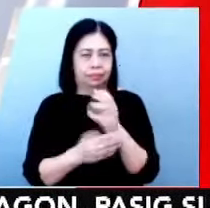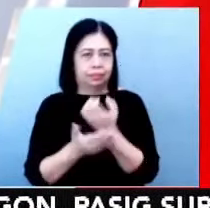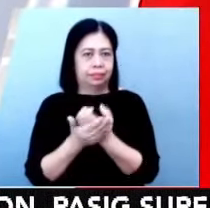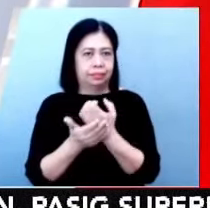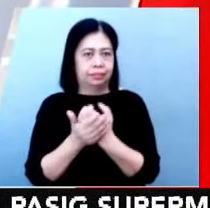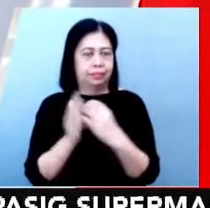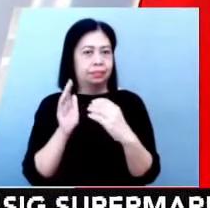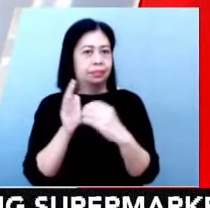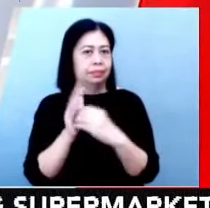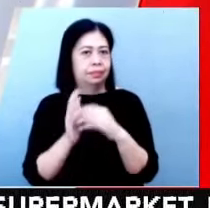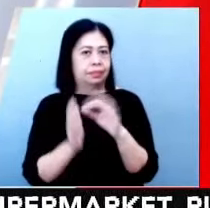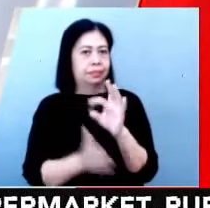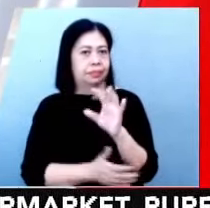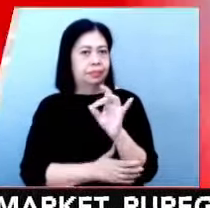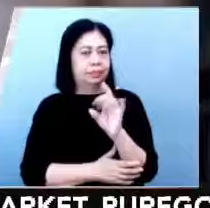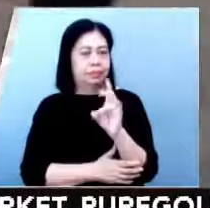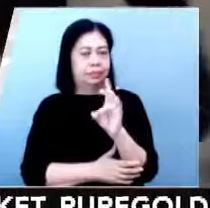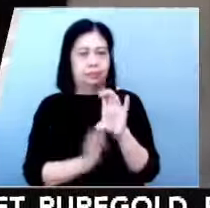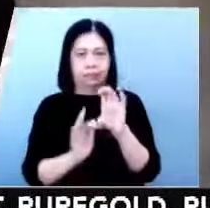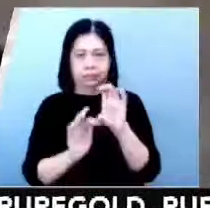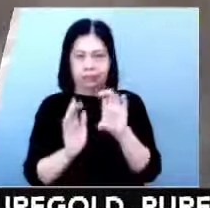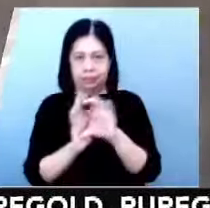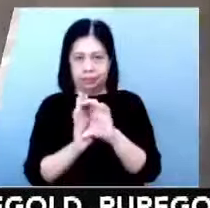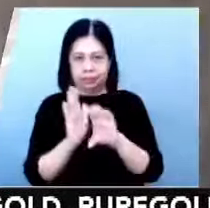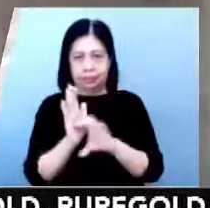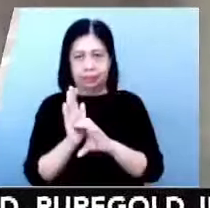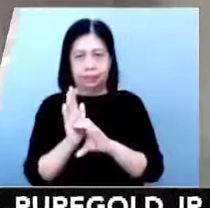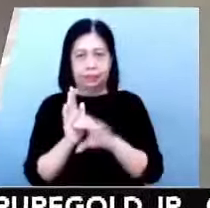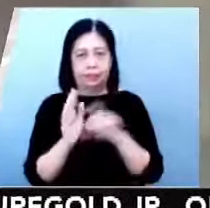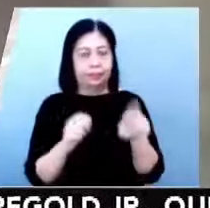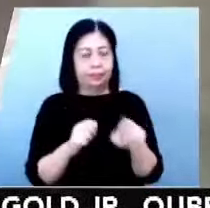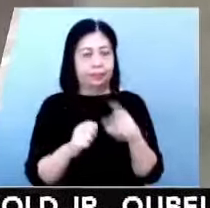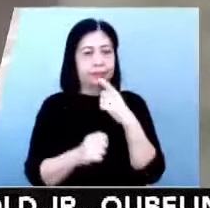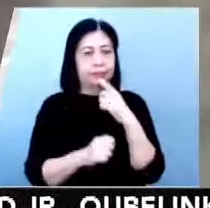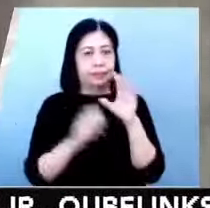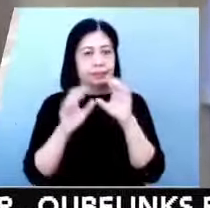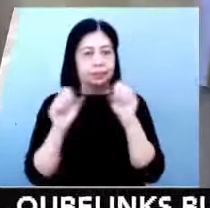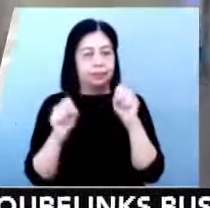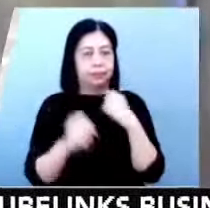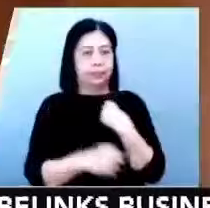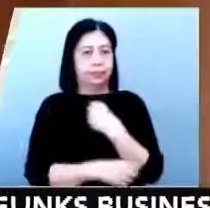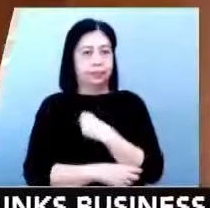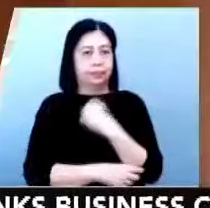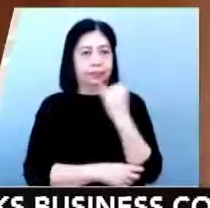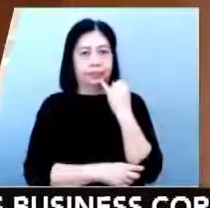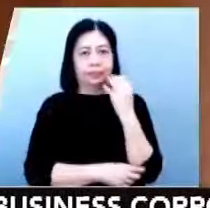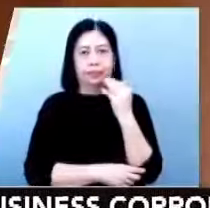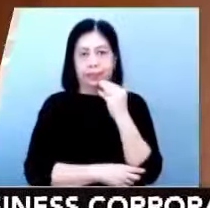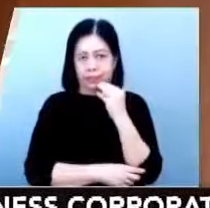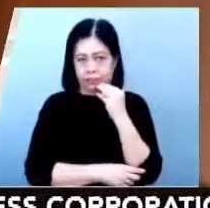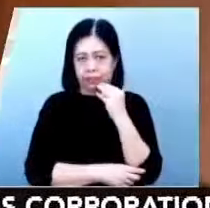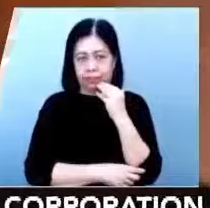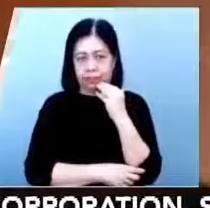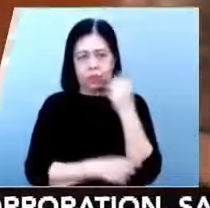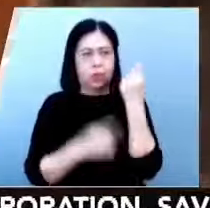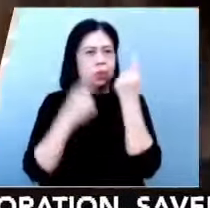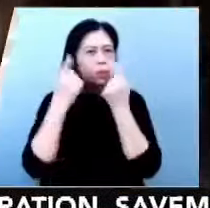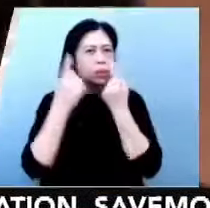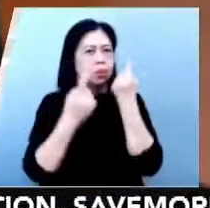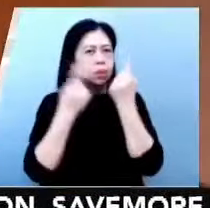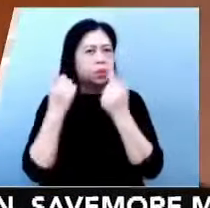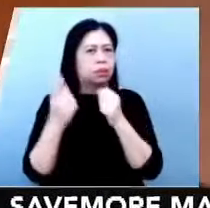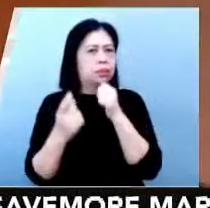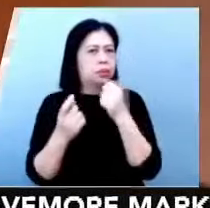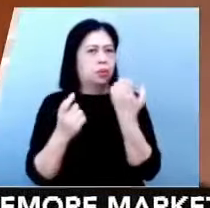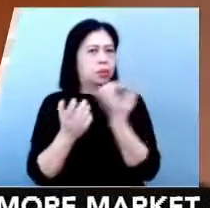ng 1987 Constitution. Ang kapatid ng Pangulo na si Senator Aimee Marcos nangangambang hindi lang economic